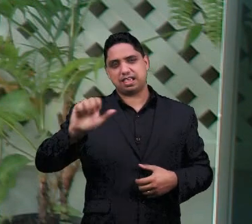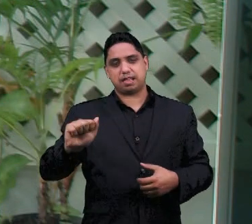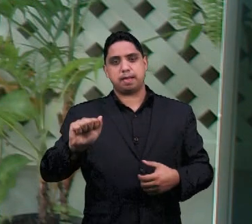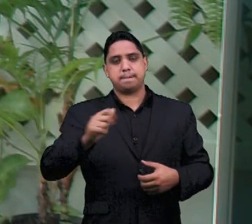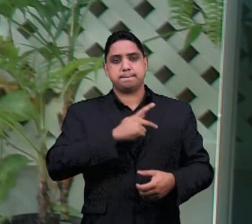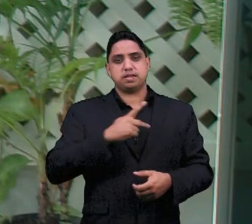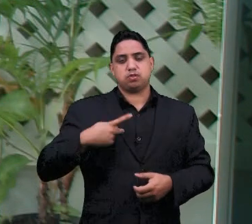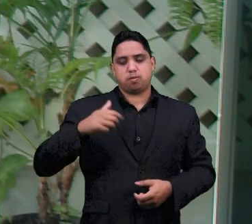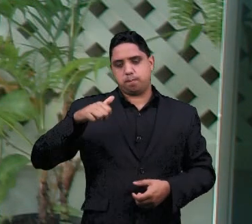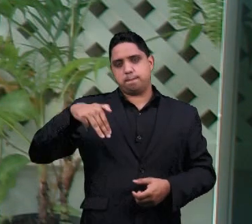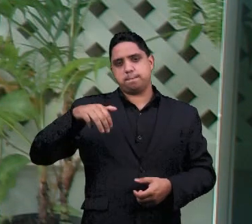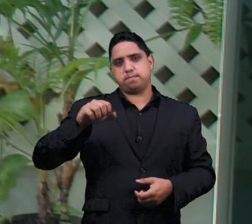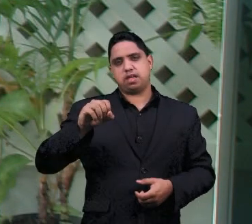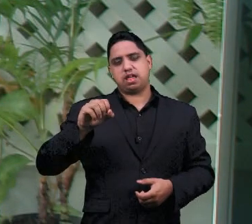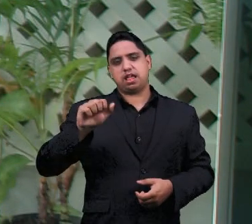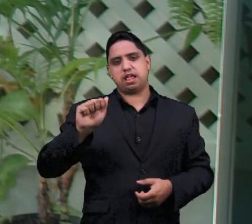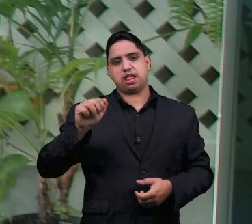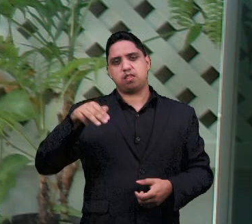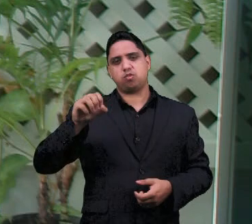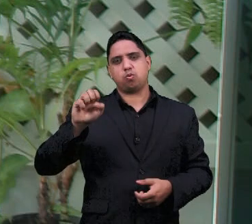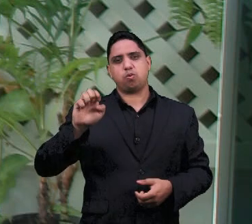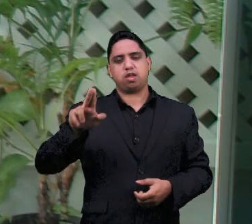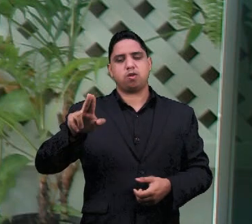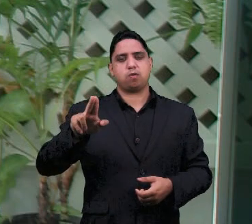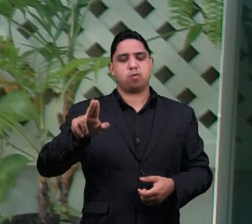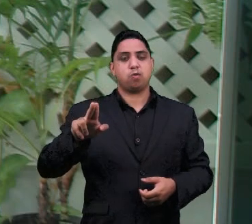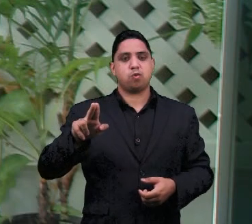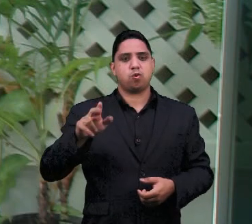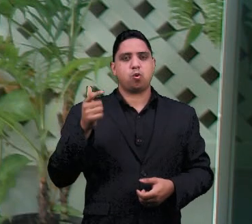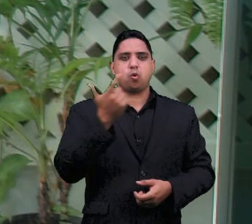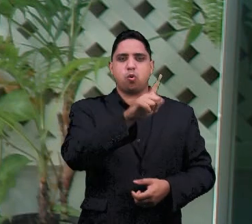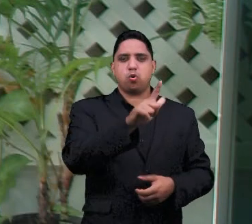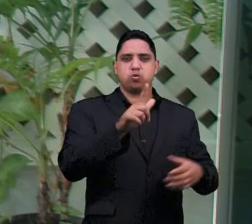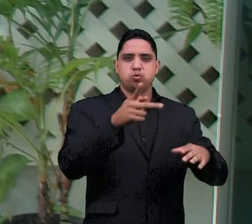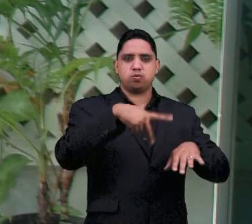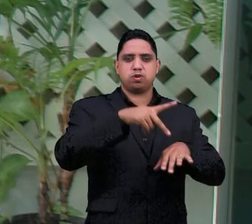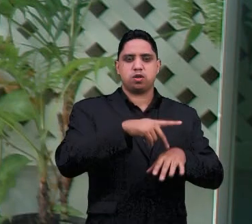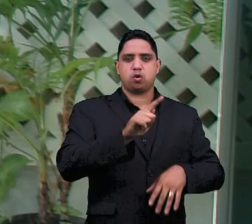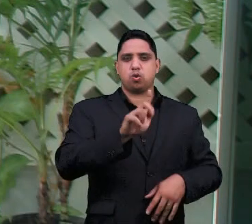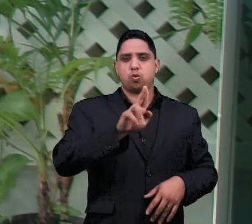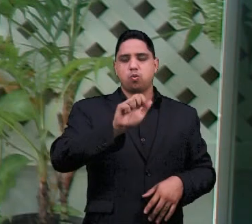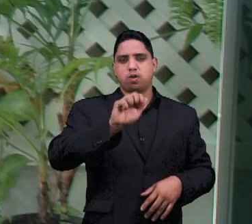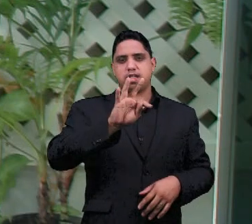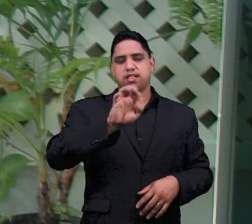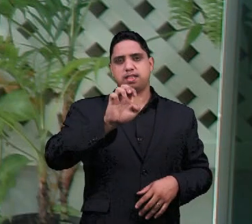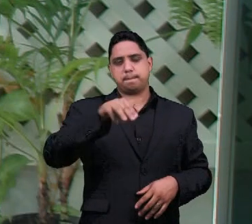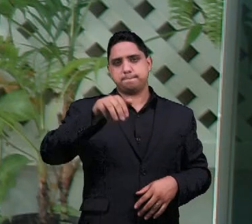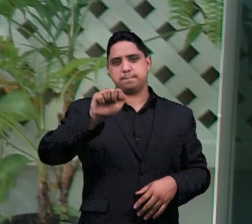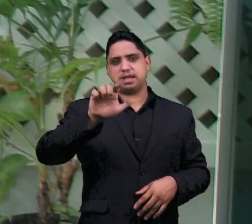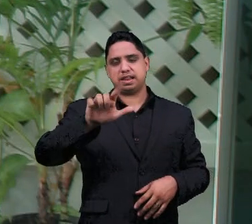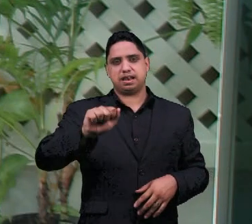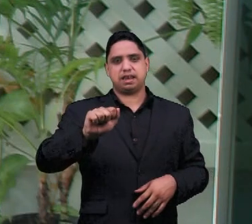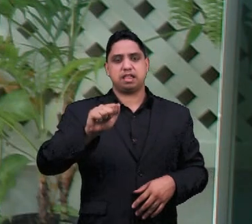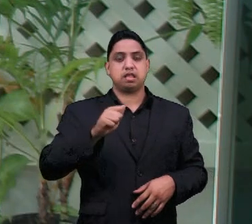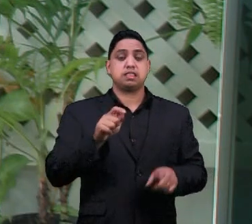du Costa Rica, le témoignage du pasteur Manuel Cortés et d'autres témoignages de